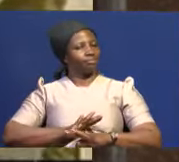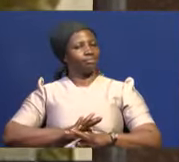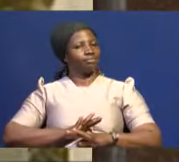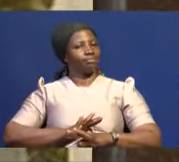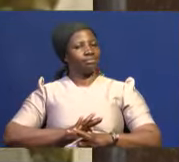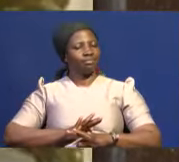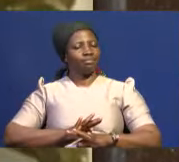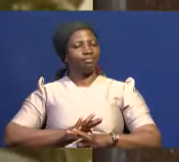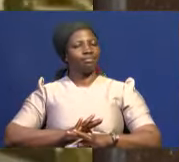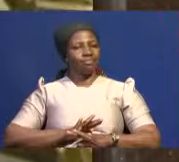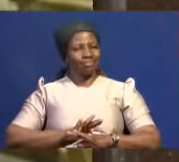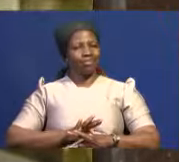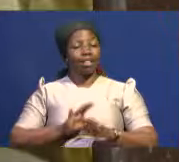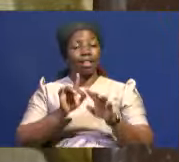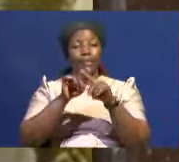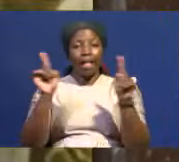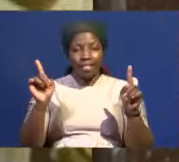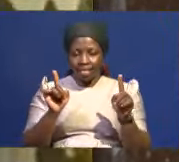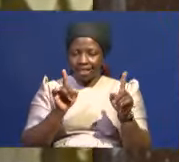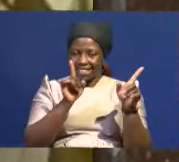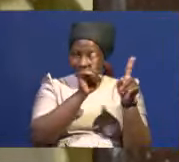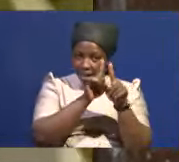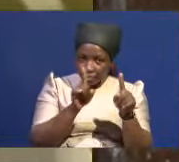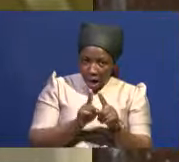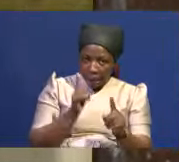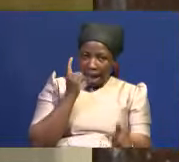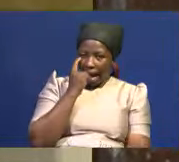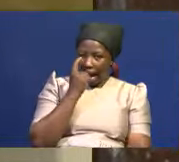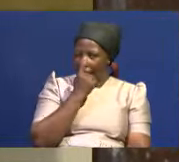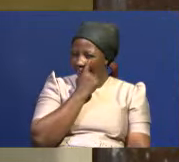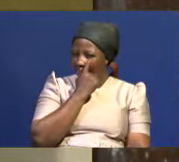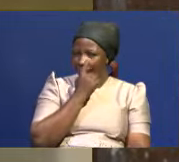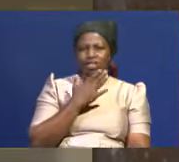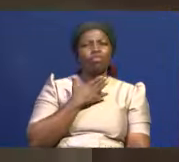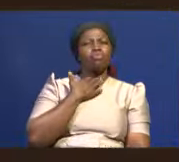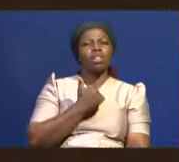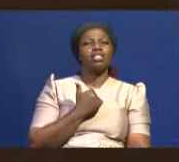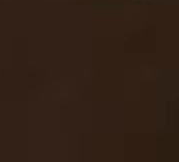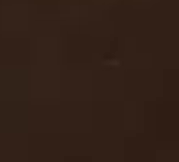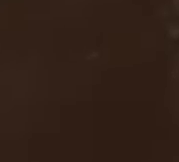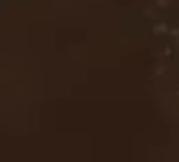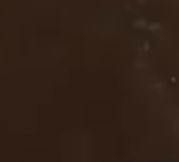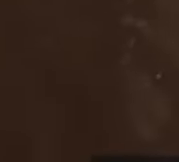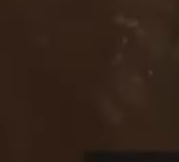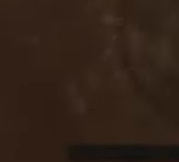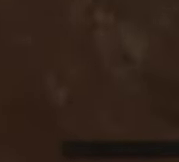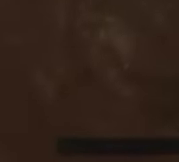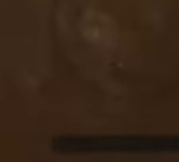kusikia. Lakini vile vile macho nayo yataka kuwa na